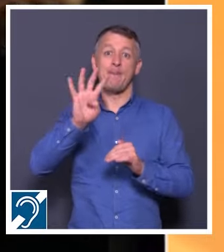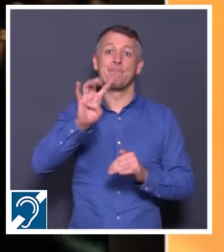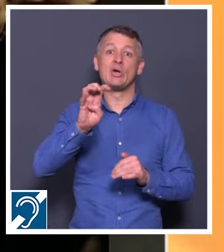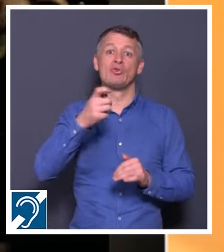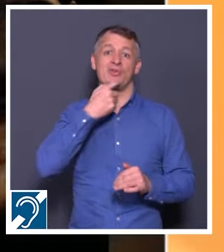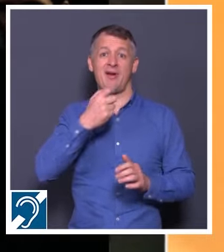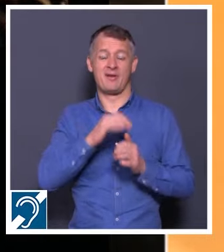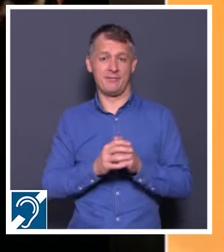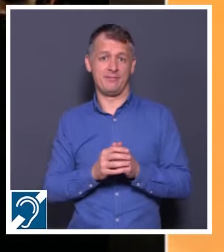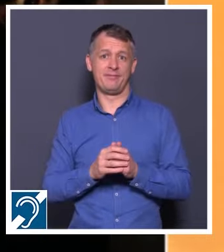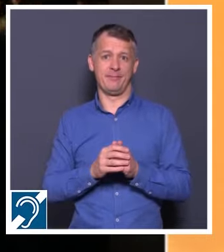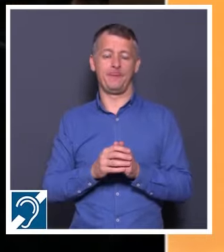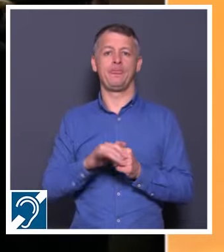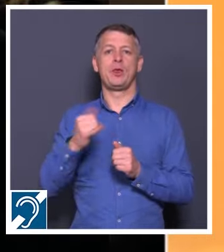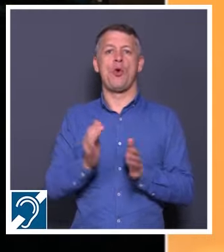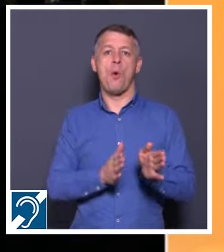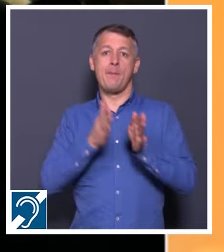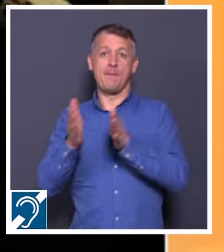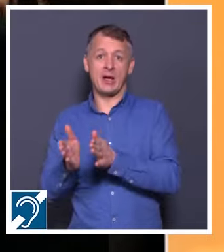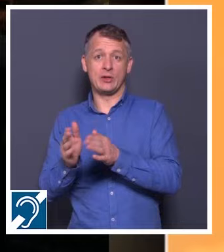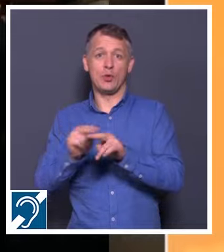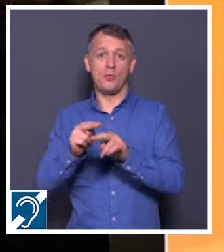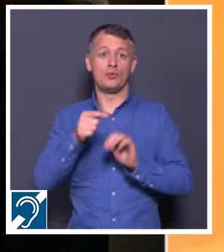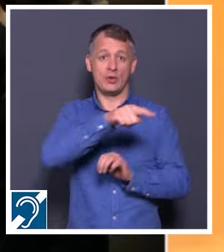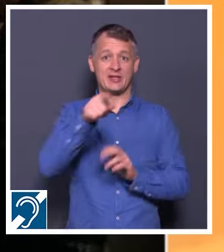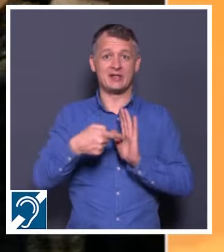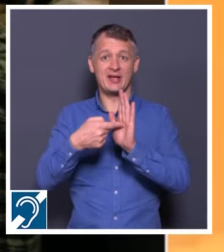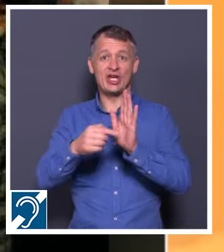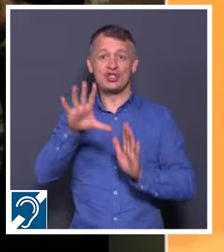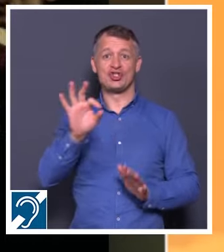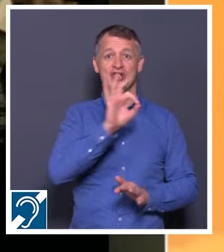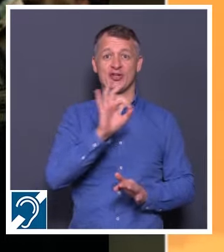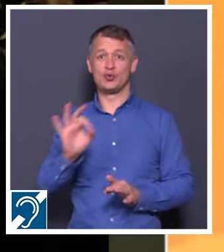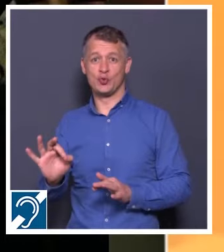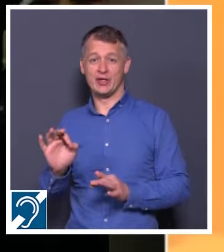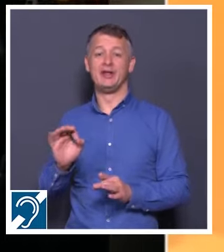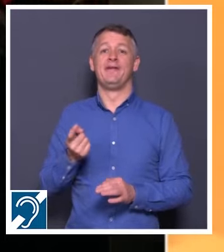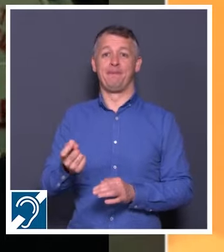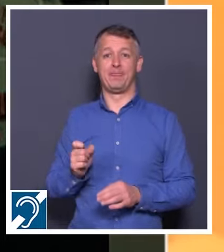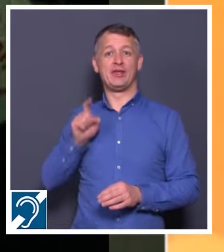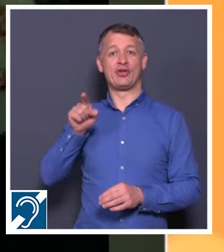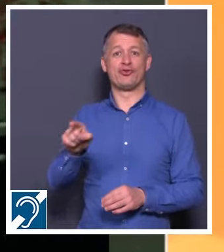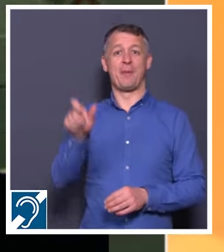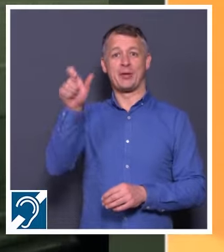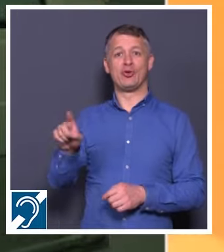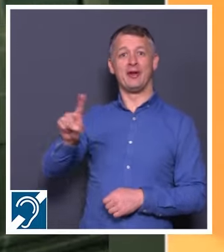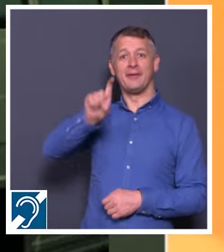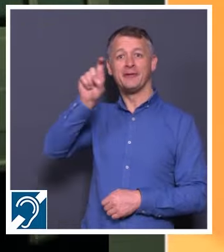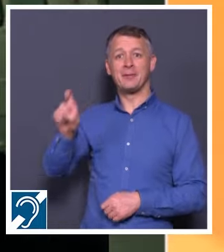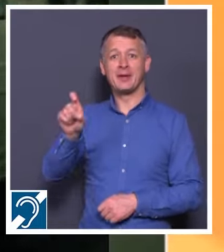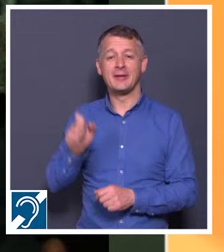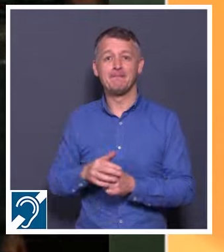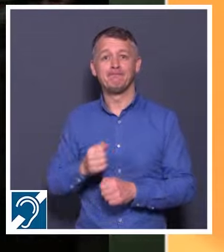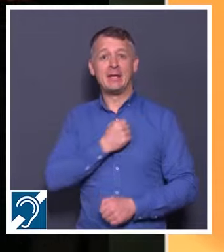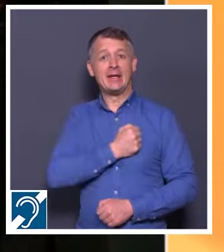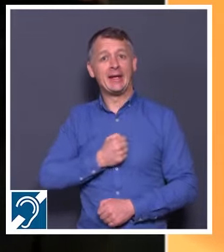condiții vă dați seama că o bună parte, cum bine ați arătat, 50% dintre acei respondenți își regretă